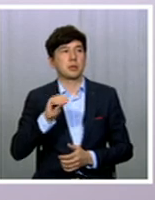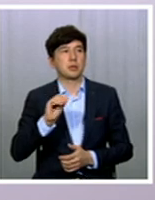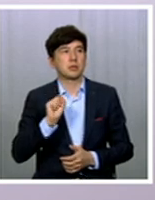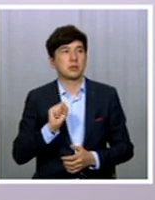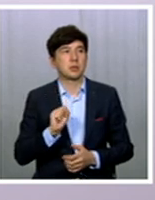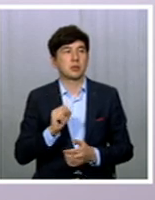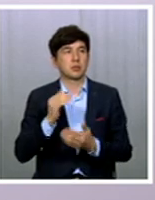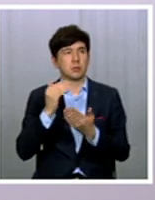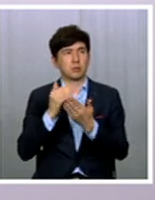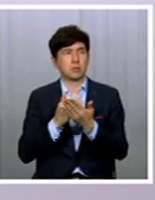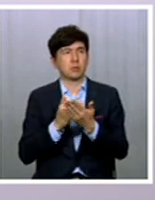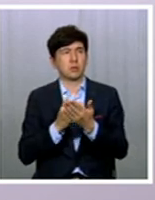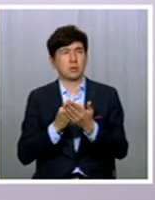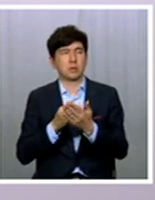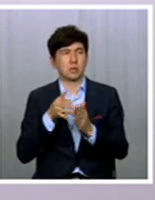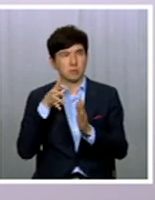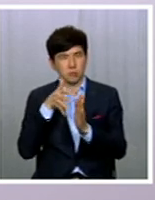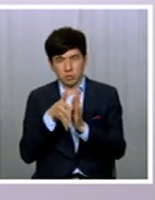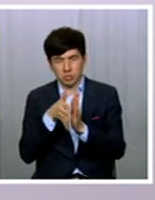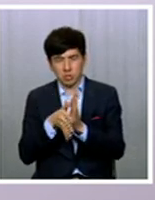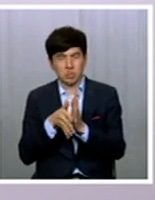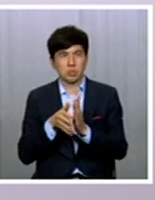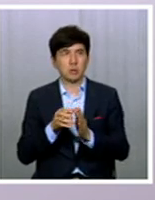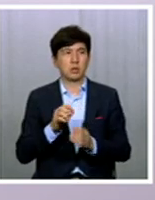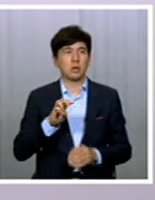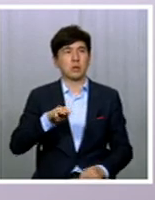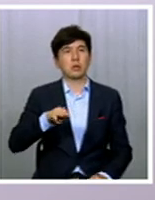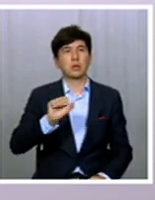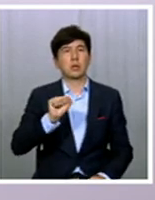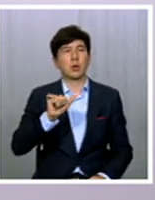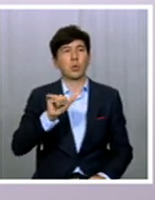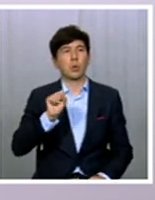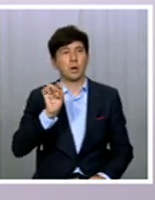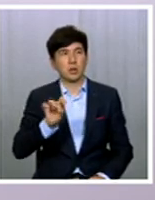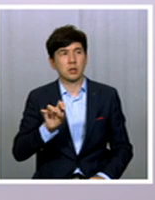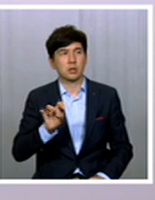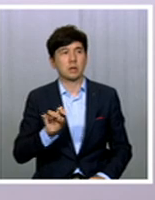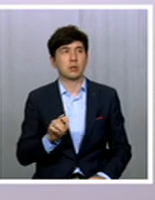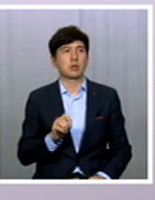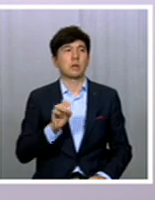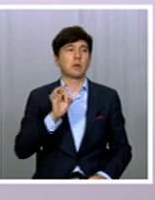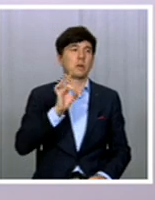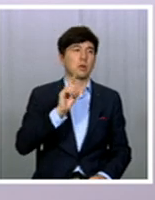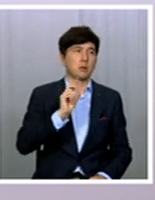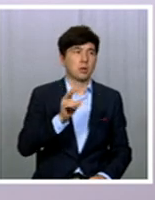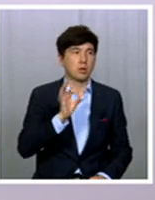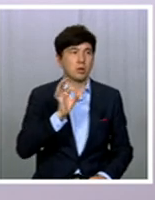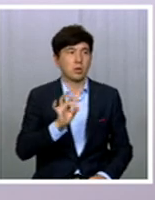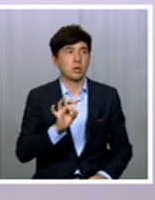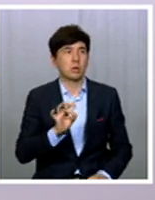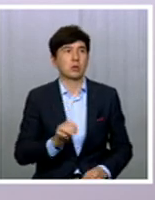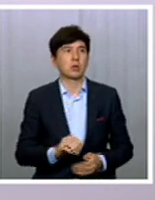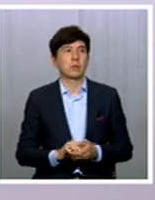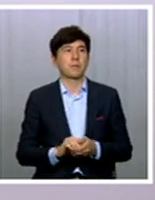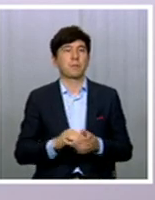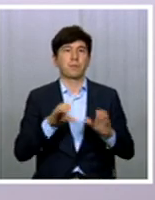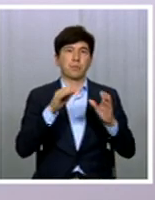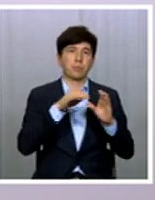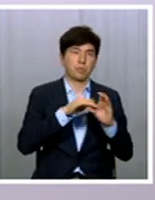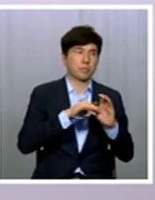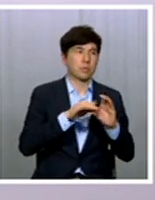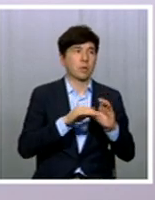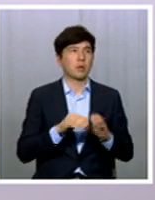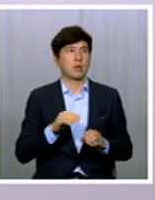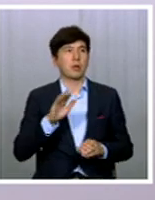Олардың түрлеріне тоқталатын болса, ол тауар биржасы, қор биржасы, үшінші